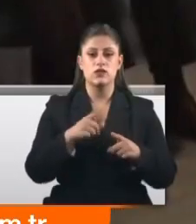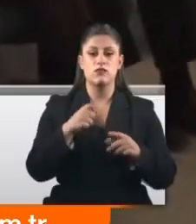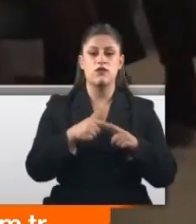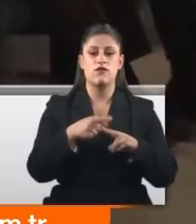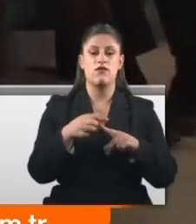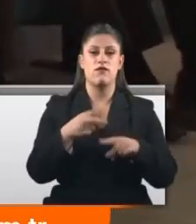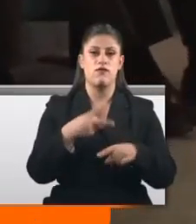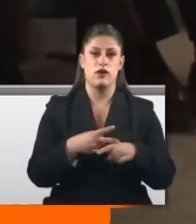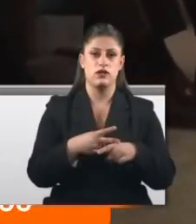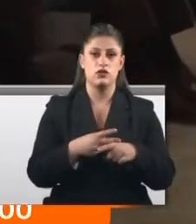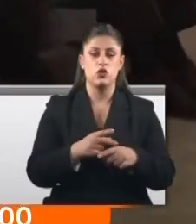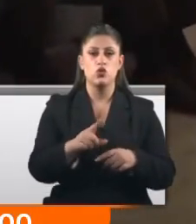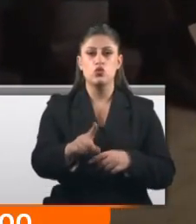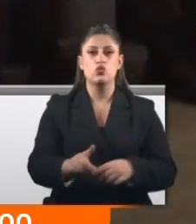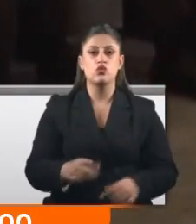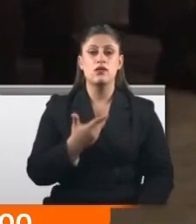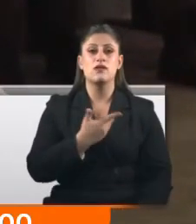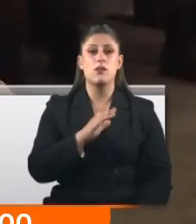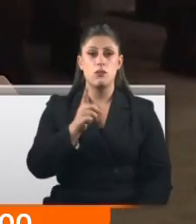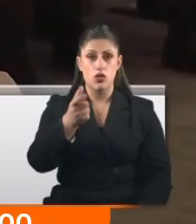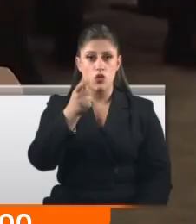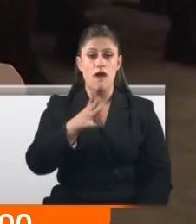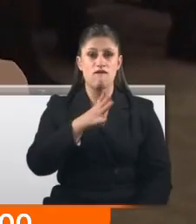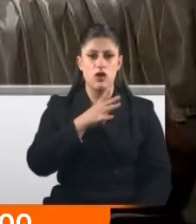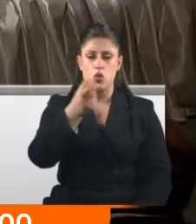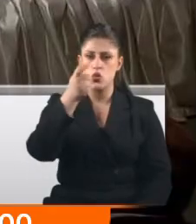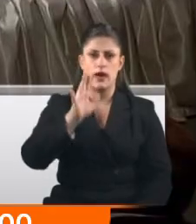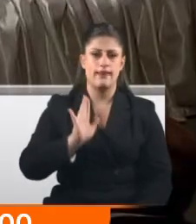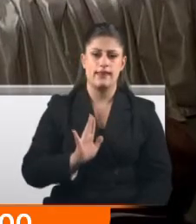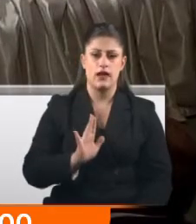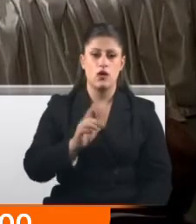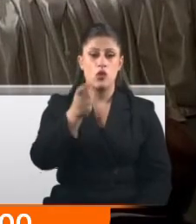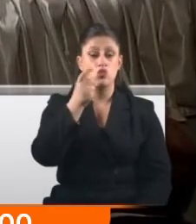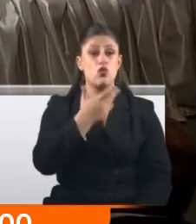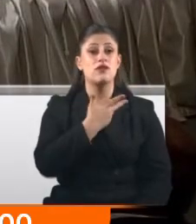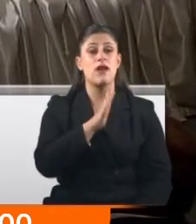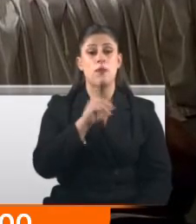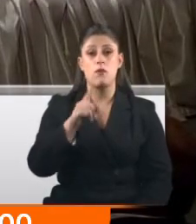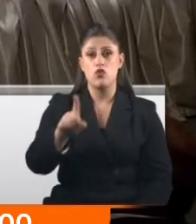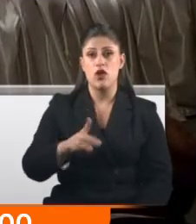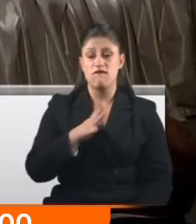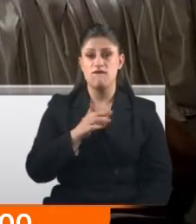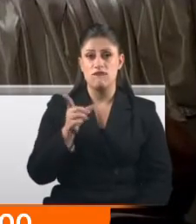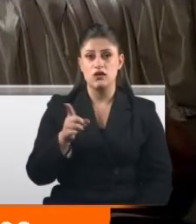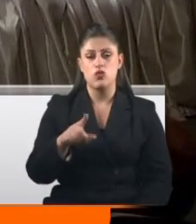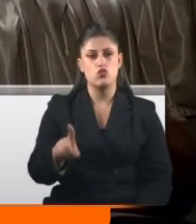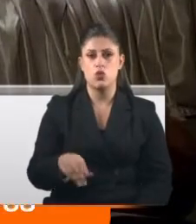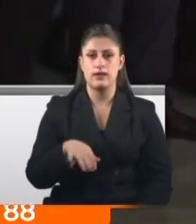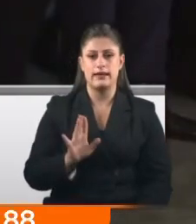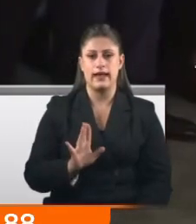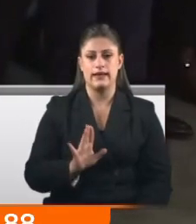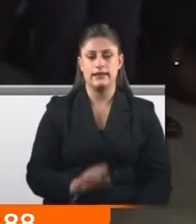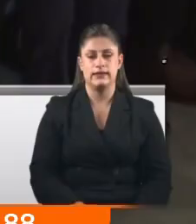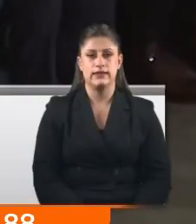farzdır. Kürtleri sevmeyen bir Türk varsa Türk değildir. Türkleri sevmeyen bir Kürt varsa Kürt değildir.